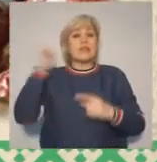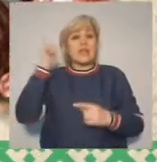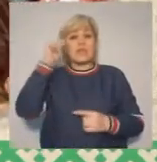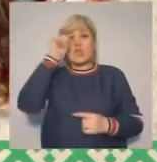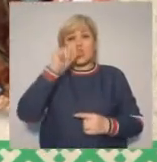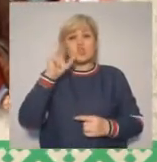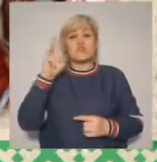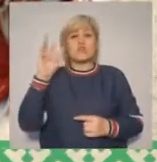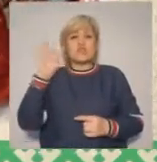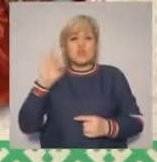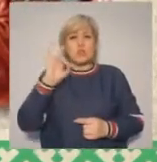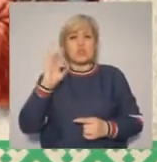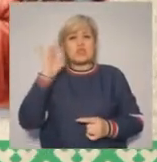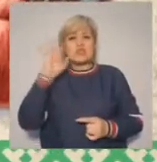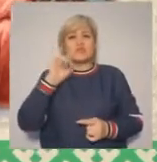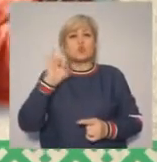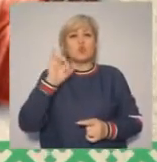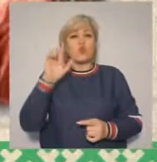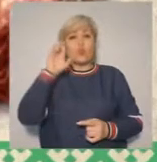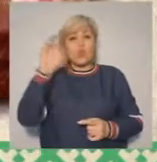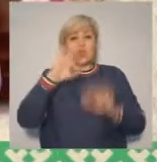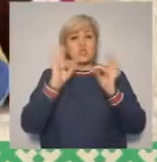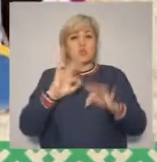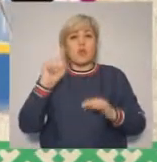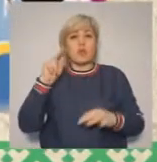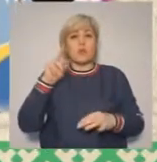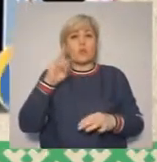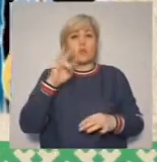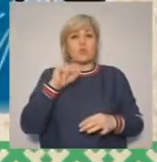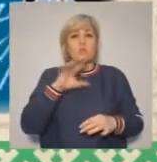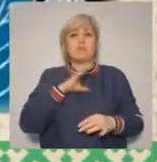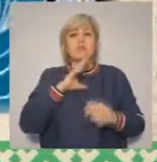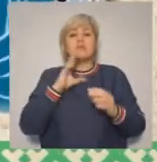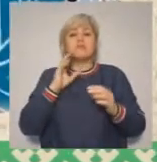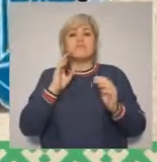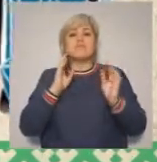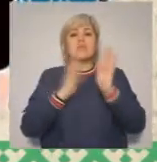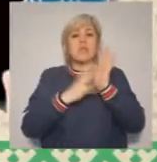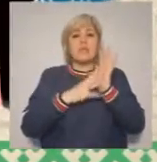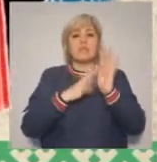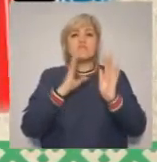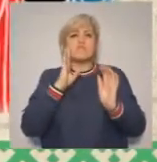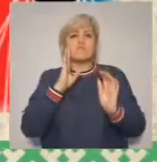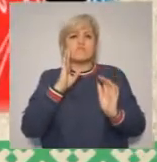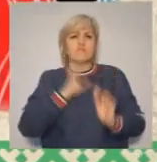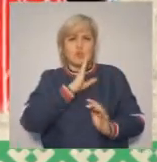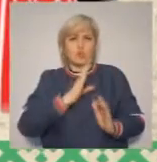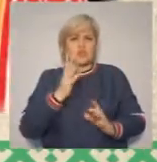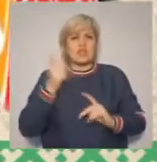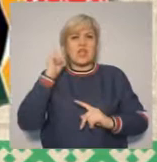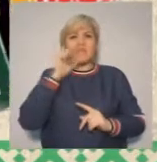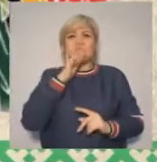древнегреческой мифологии известно, что у бога искусств Аполлона было 9 муз. С древних времен мир искусств естественным